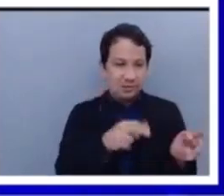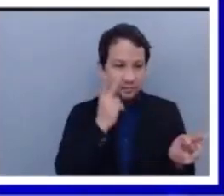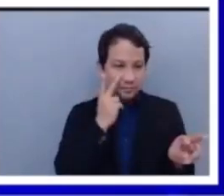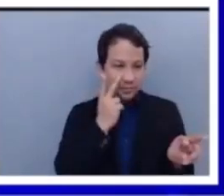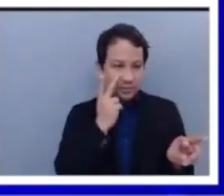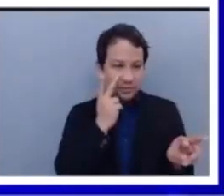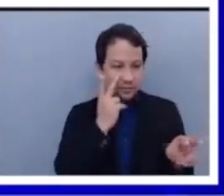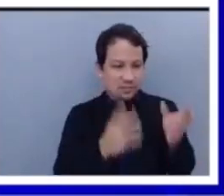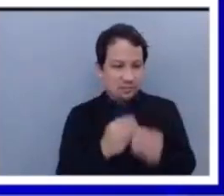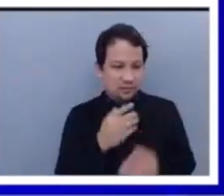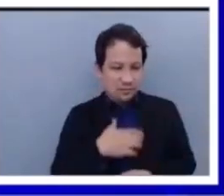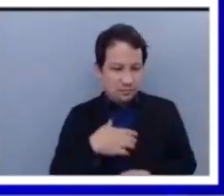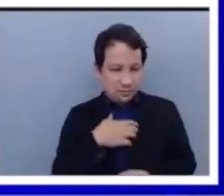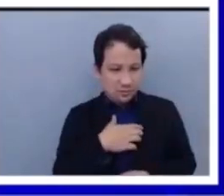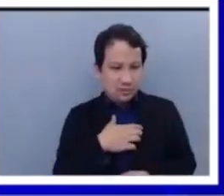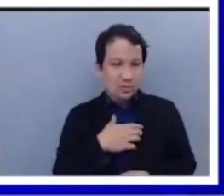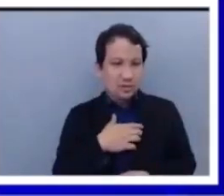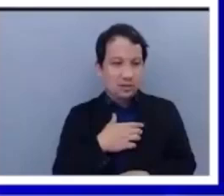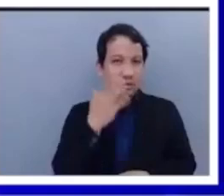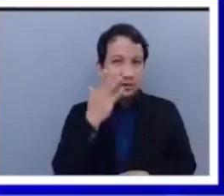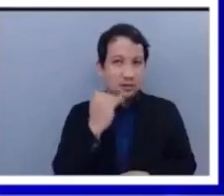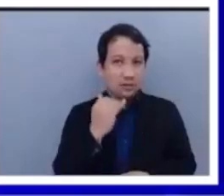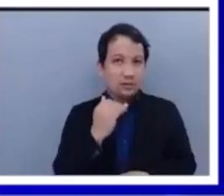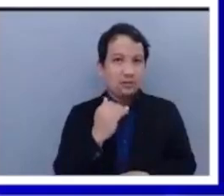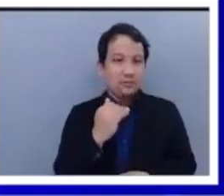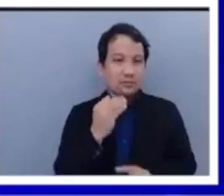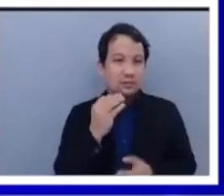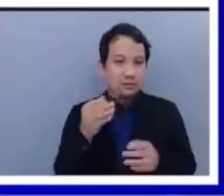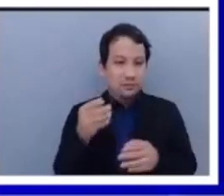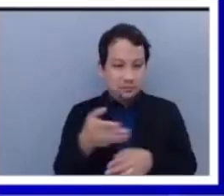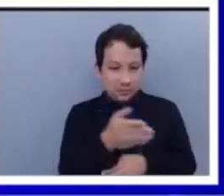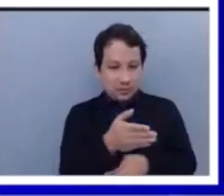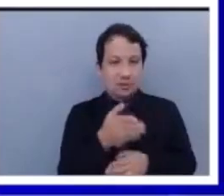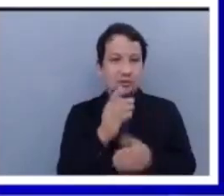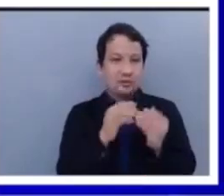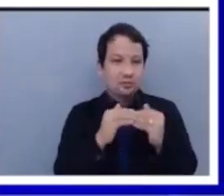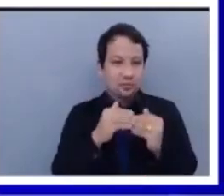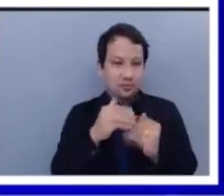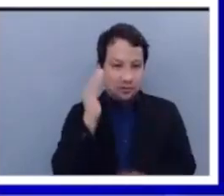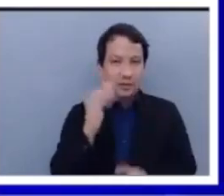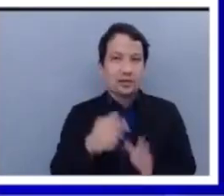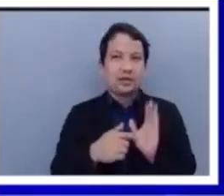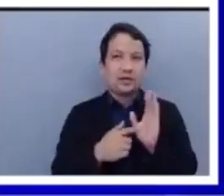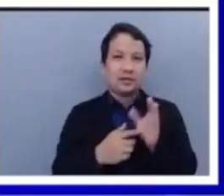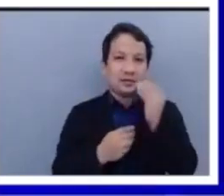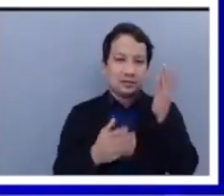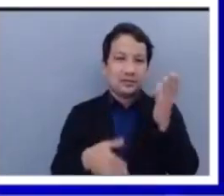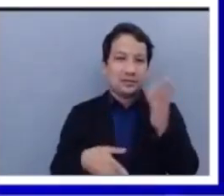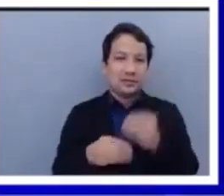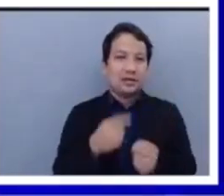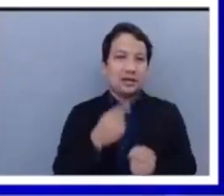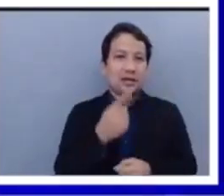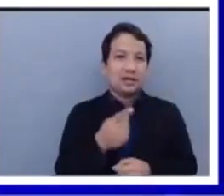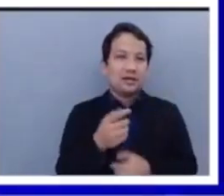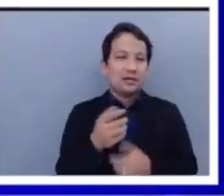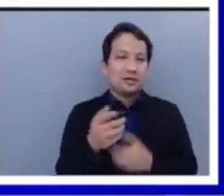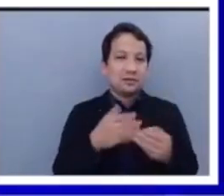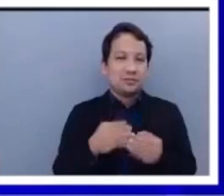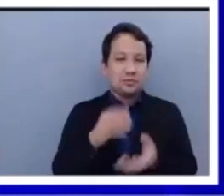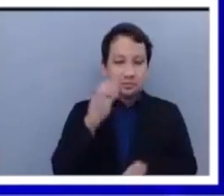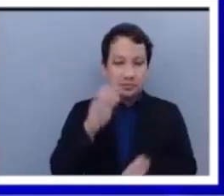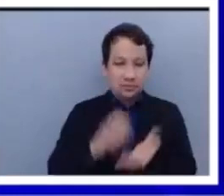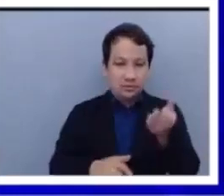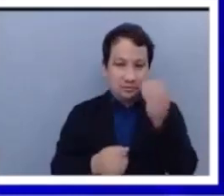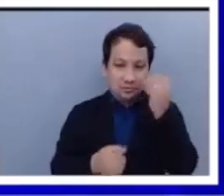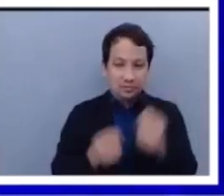mga commercial fisher folks natin, at talagang sobrang taas yung cost ng diesel. Kaya binabawasan nila yung araw na